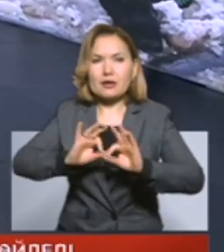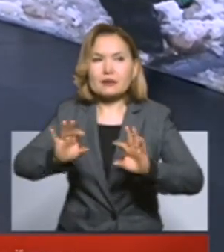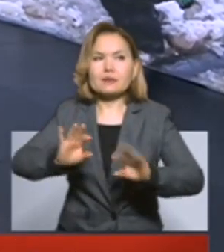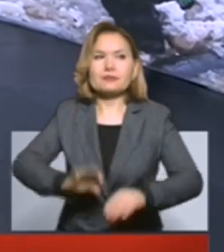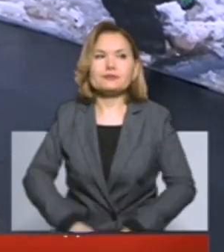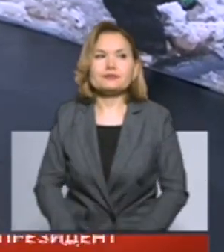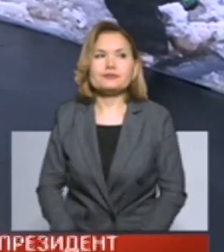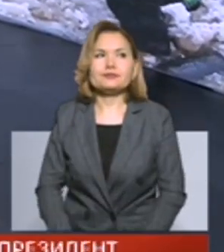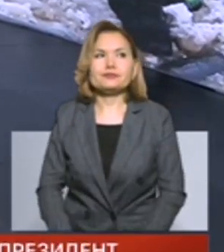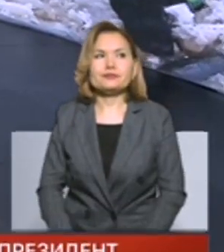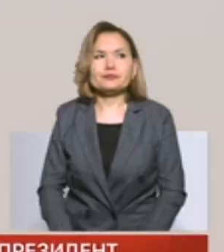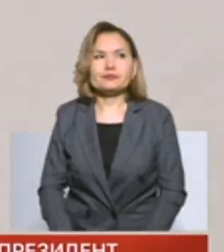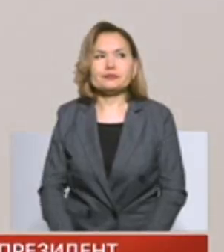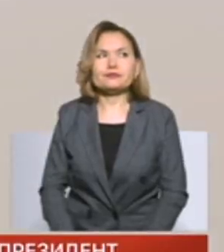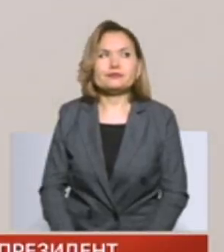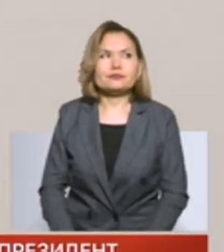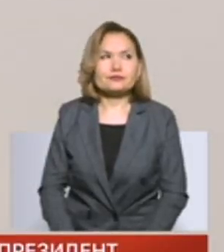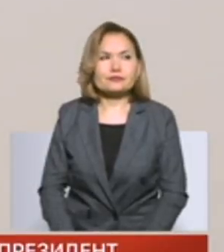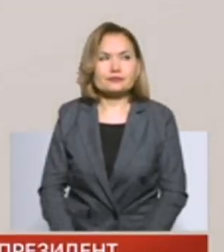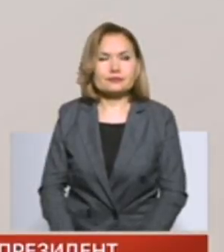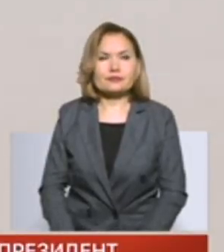айтсын.